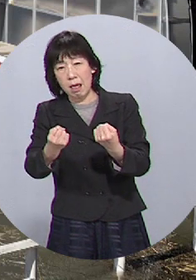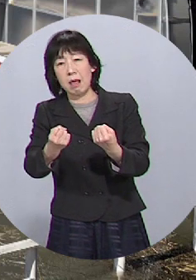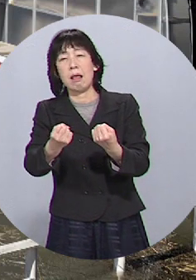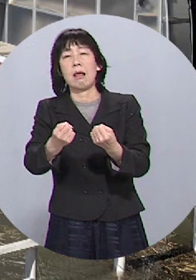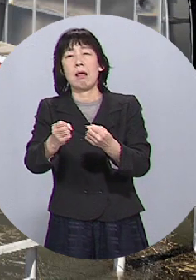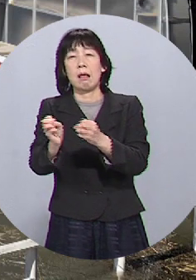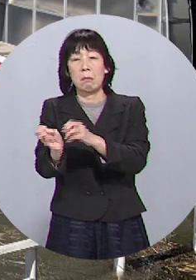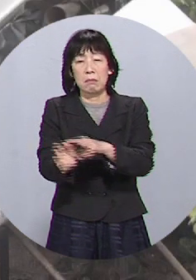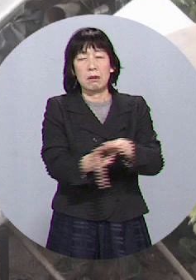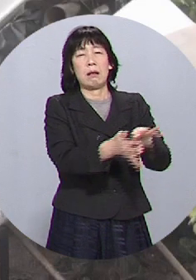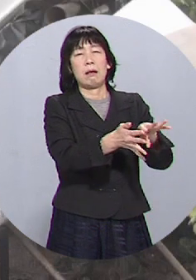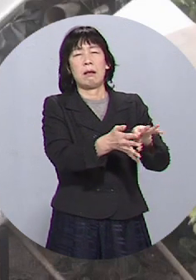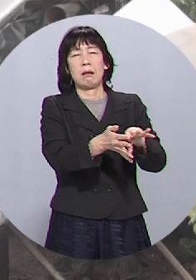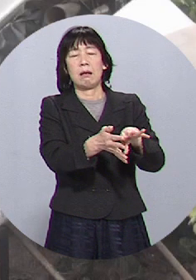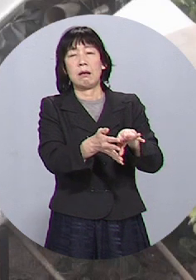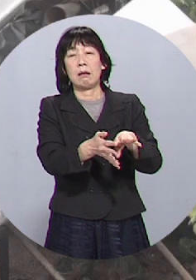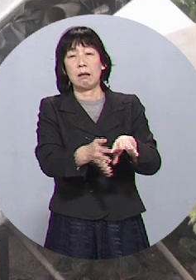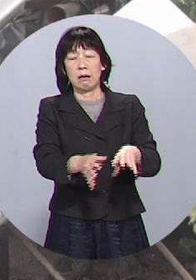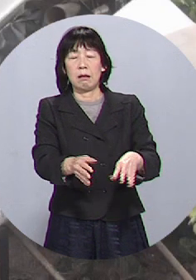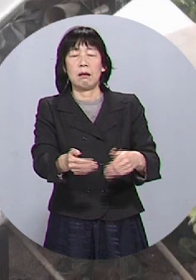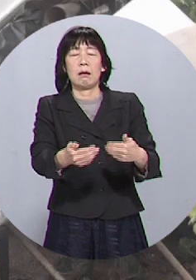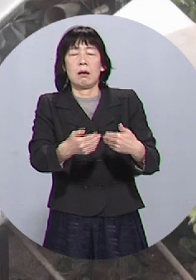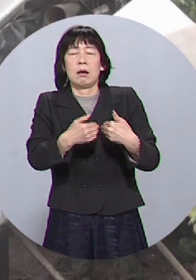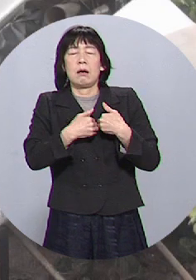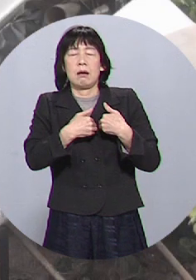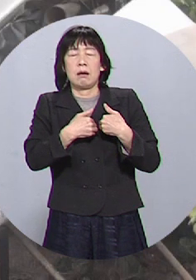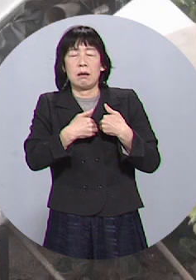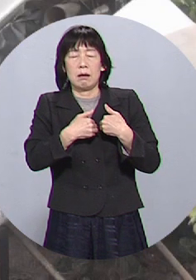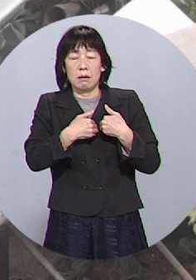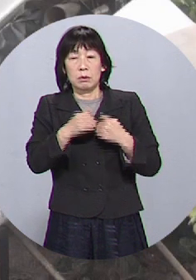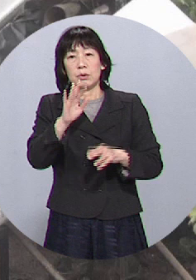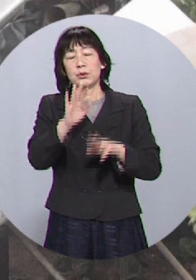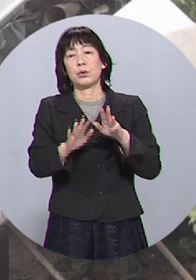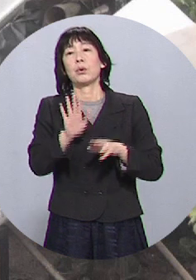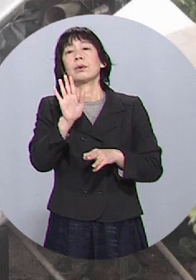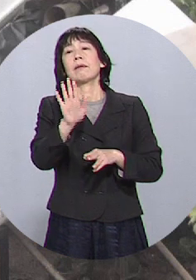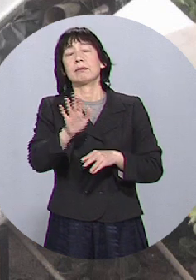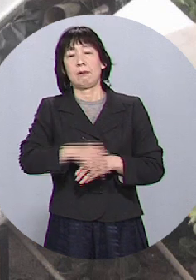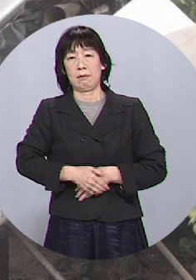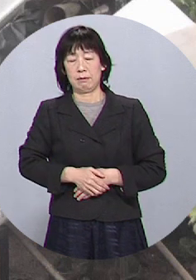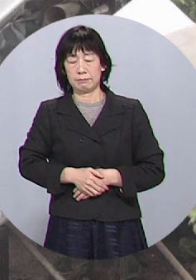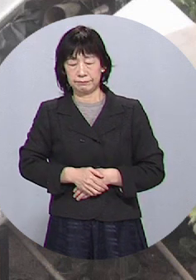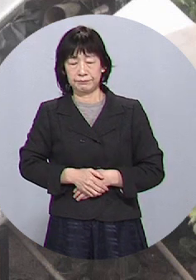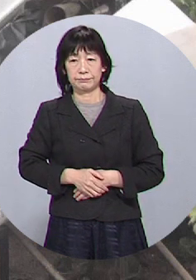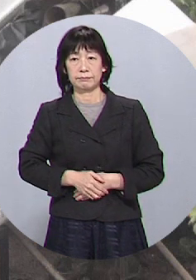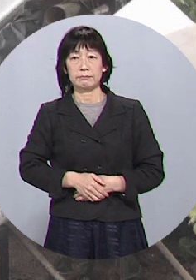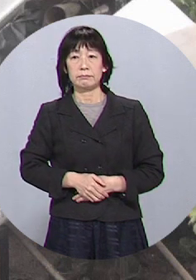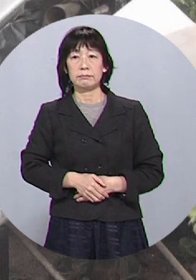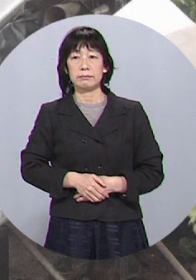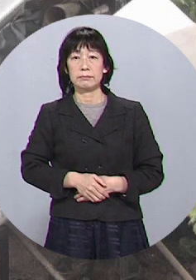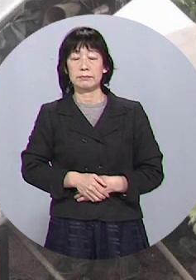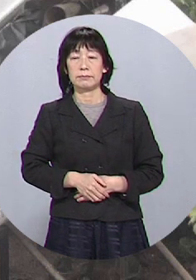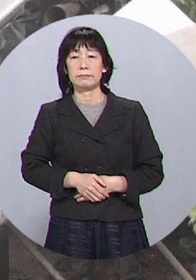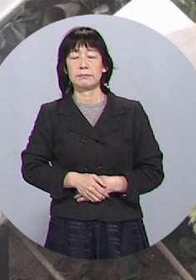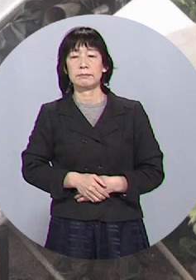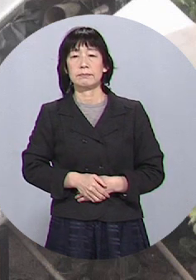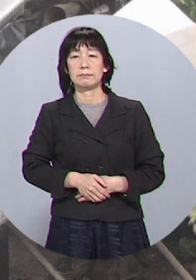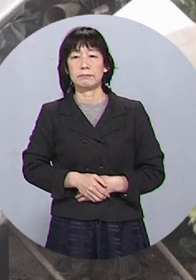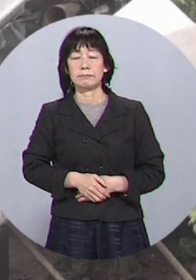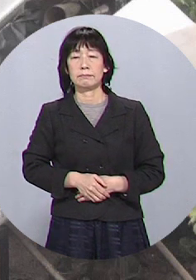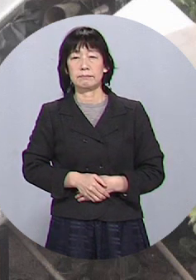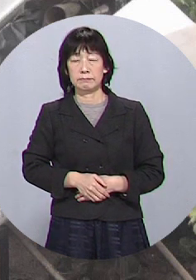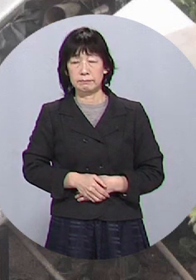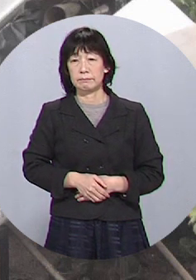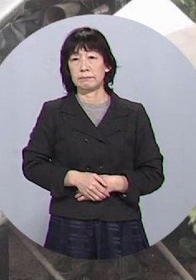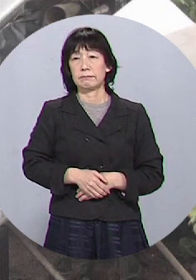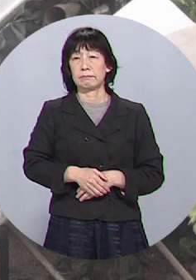してしまいました。ある意味では全てやり直しっていうような状況になってしまいました。その時の